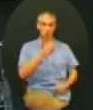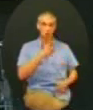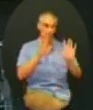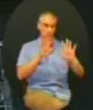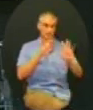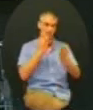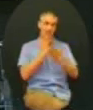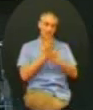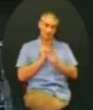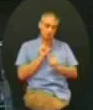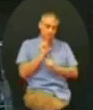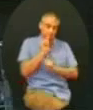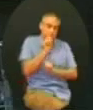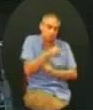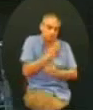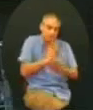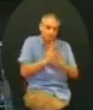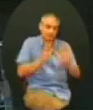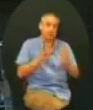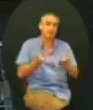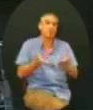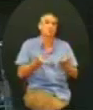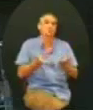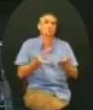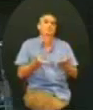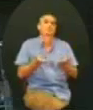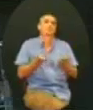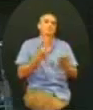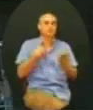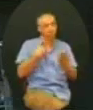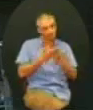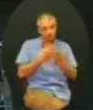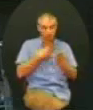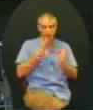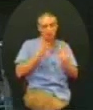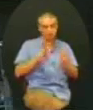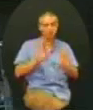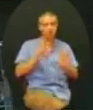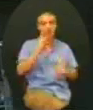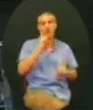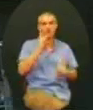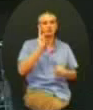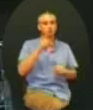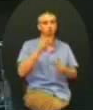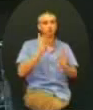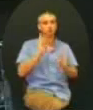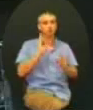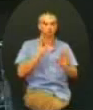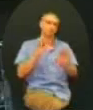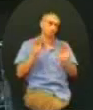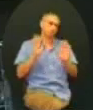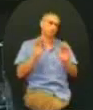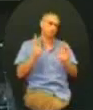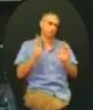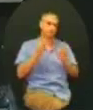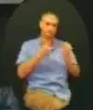כיוון שכבר הגענו לאמצע ספטמבר, אנחנו עדיין הצעתנו קיימת, אבל יש הסתייגות, ככה זה